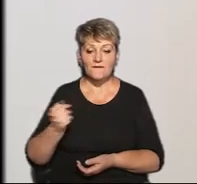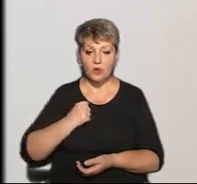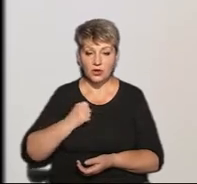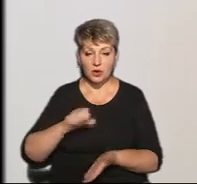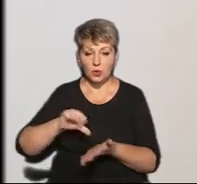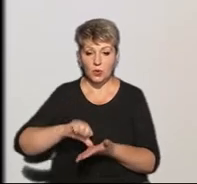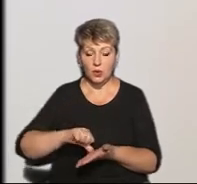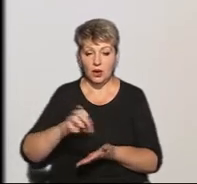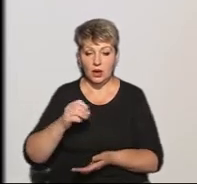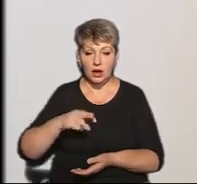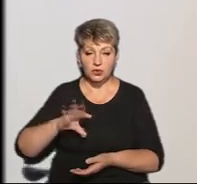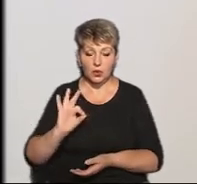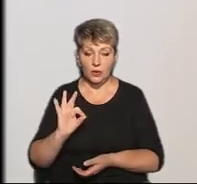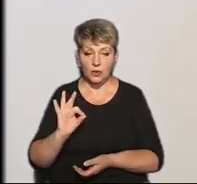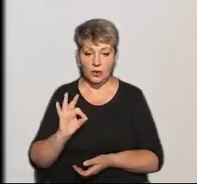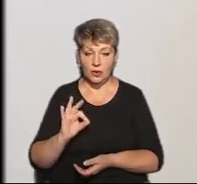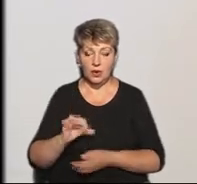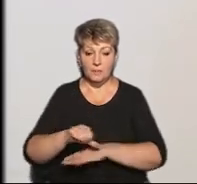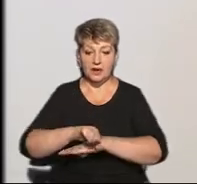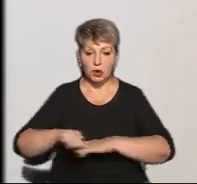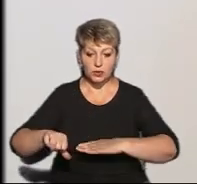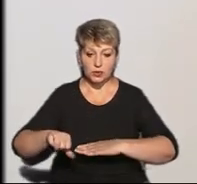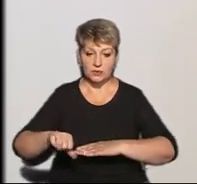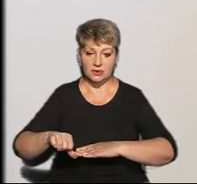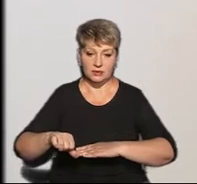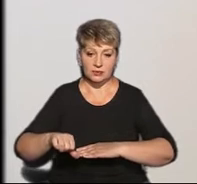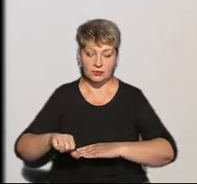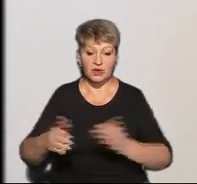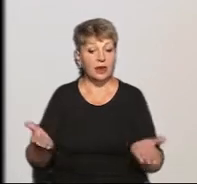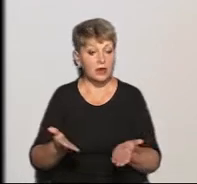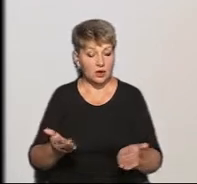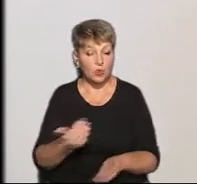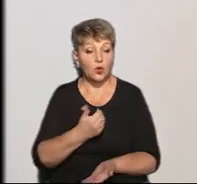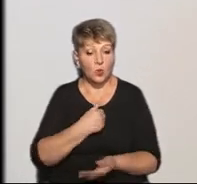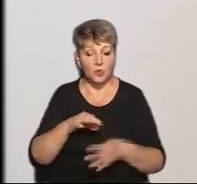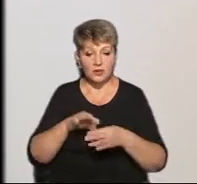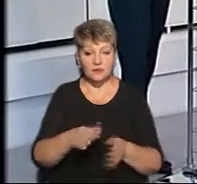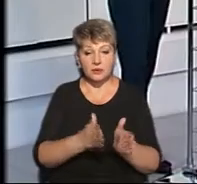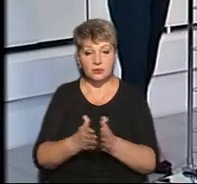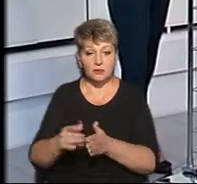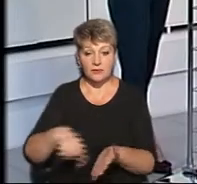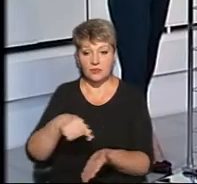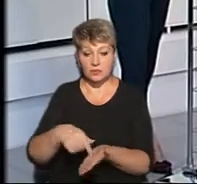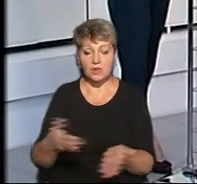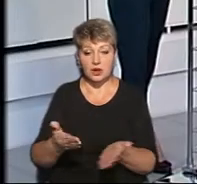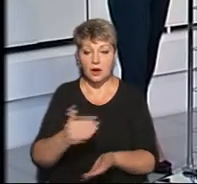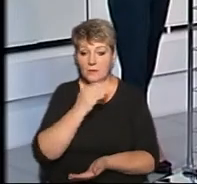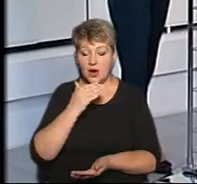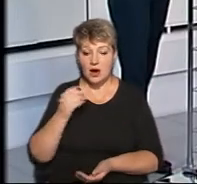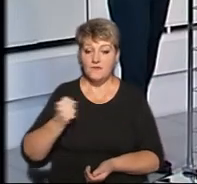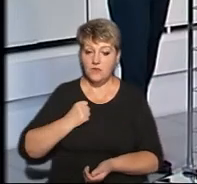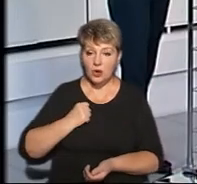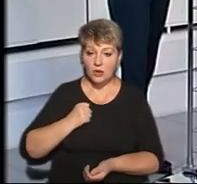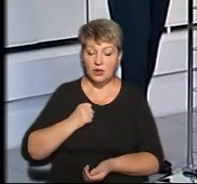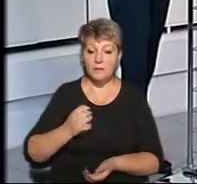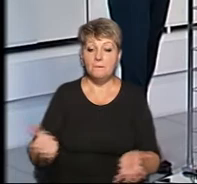Військовий, учасник АТО, прикордонник, який хоче навести лад в місті, якого дуже багато воїнів АТО і